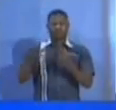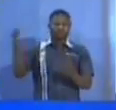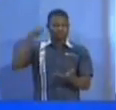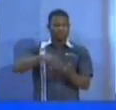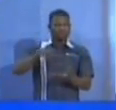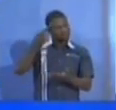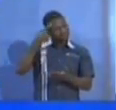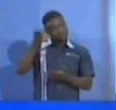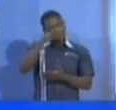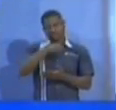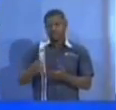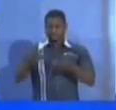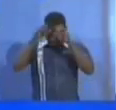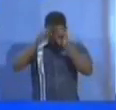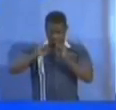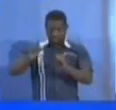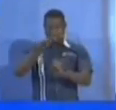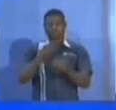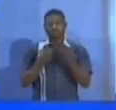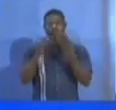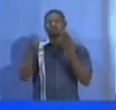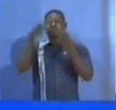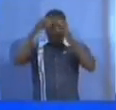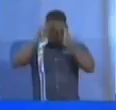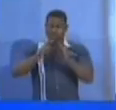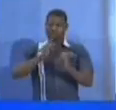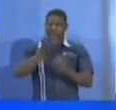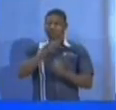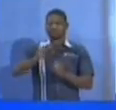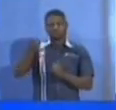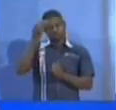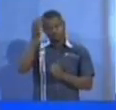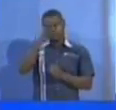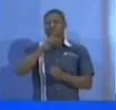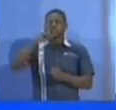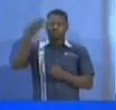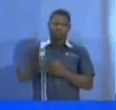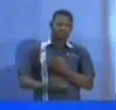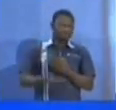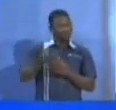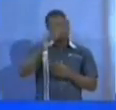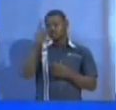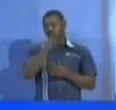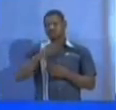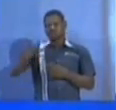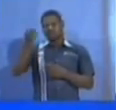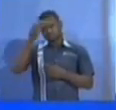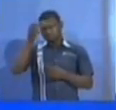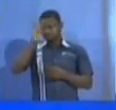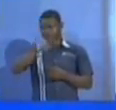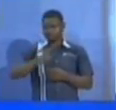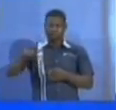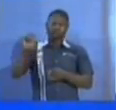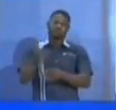du Nigeria. Plusieurs chefs d'État et de ministres africains sont conviés à l'événement, dont le ministre burkinabé des Affaires étrangères et